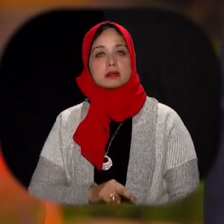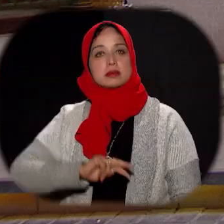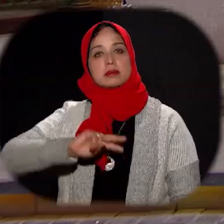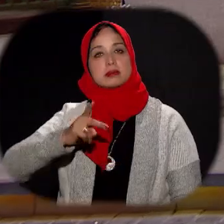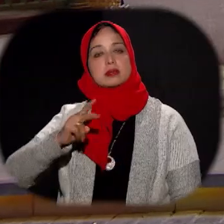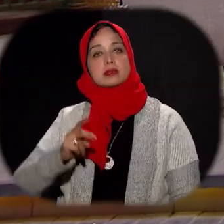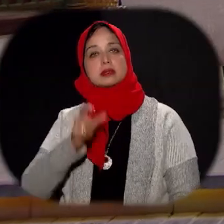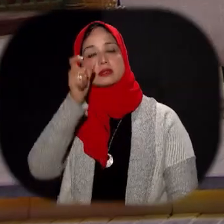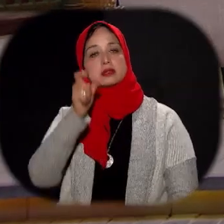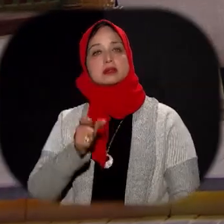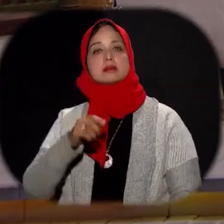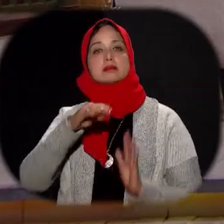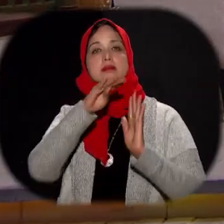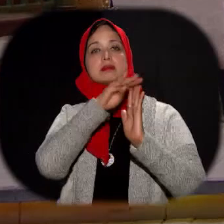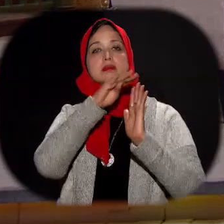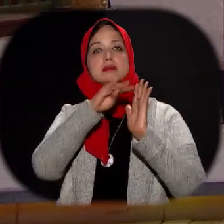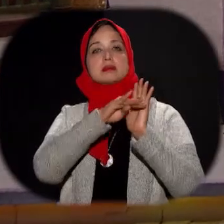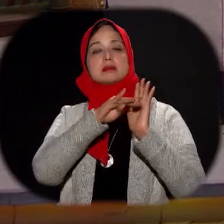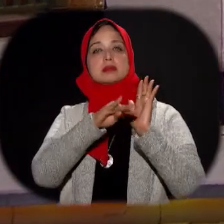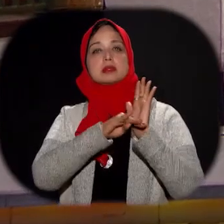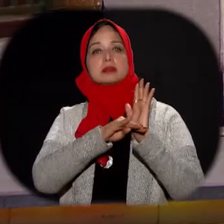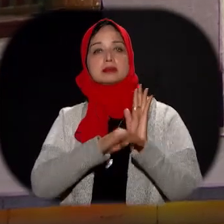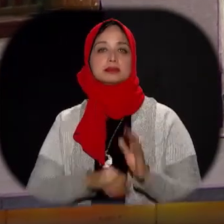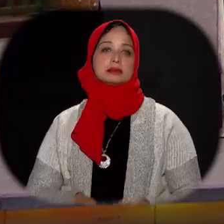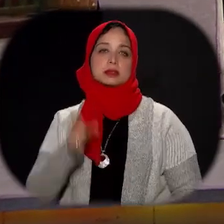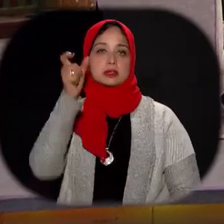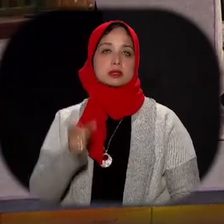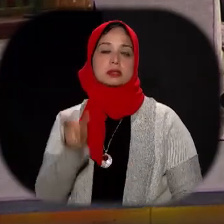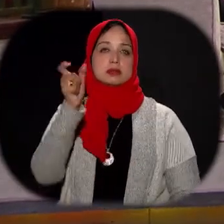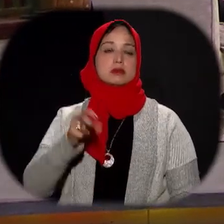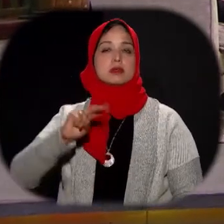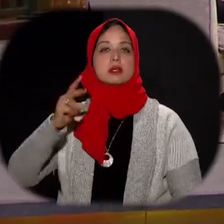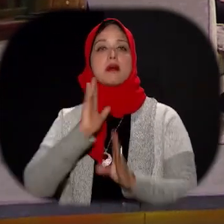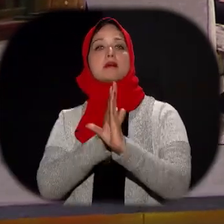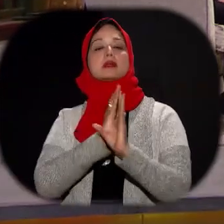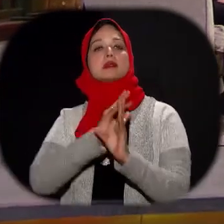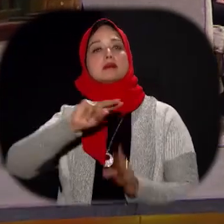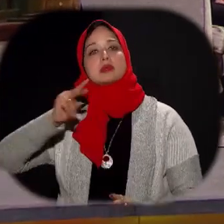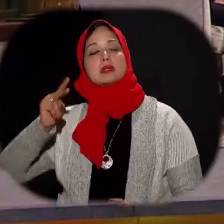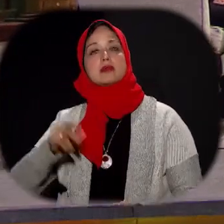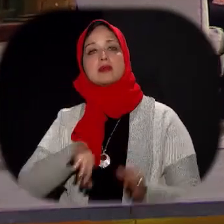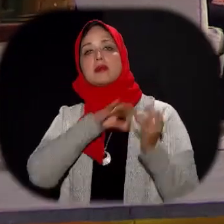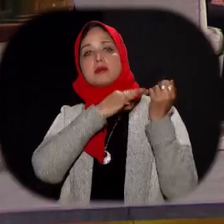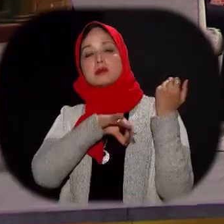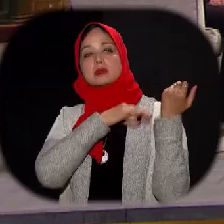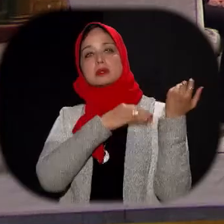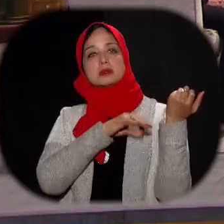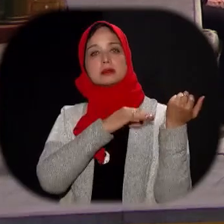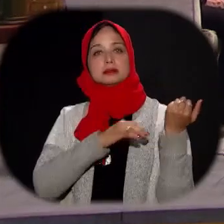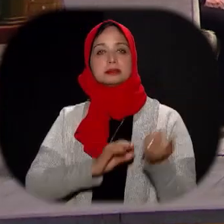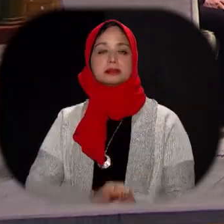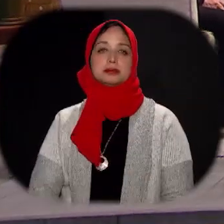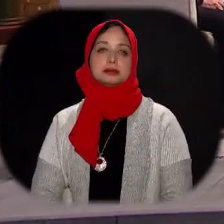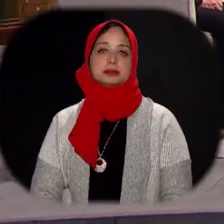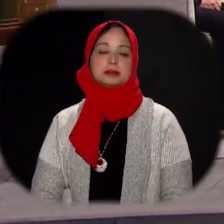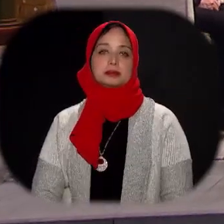كامله الشخصيات بتتقسم وكل شخصيه بممثل وفي مؤثرات صوتيه وفي مسيقه طبعا يعيش الواحد